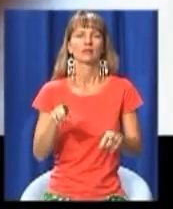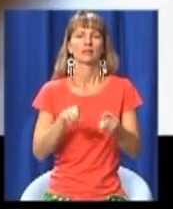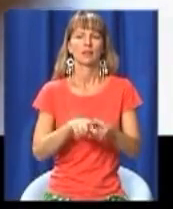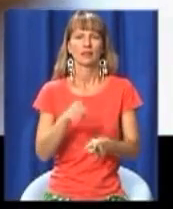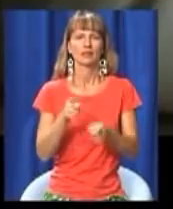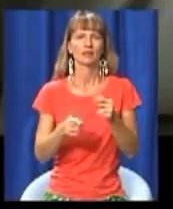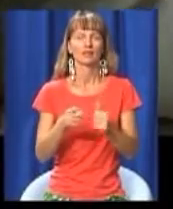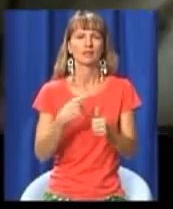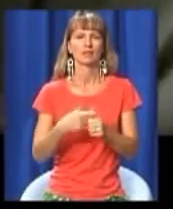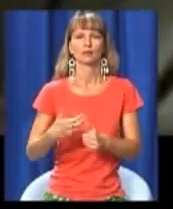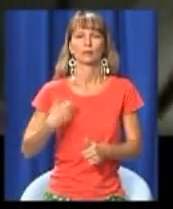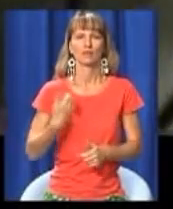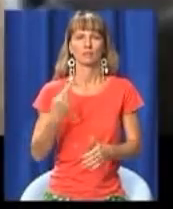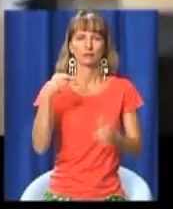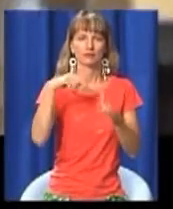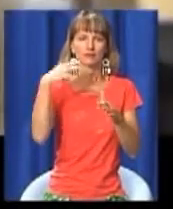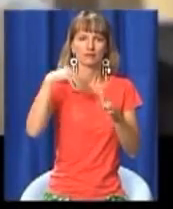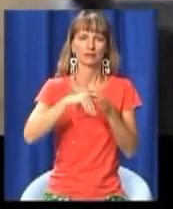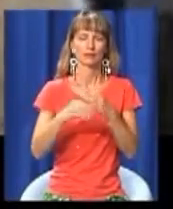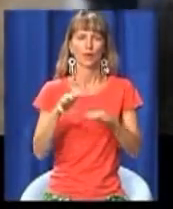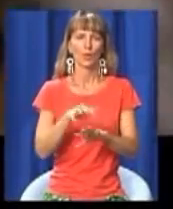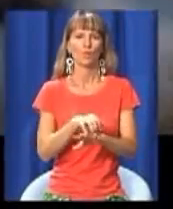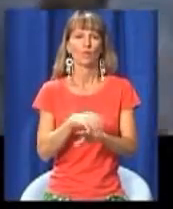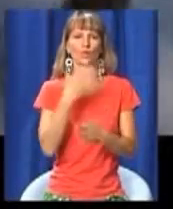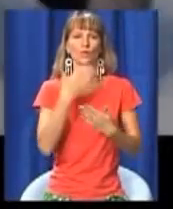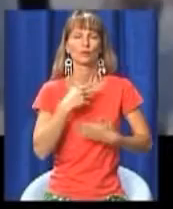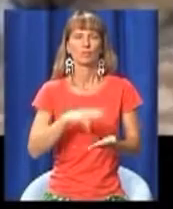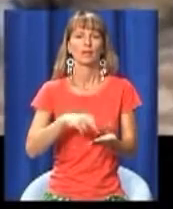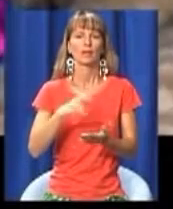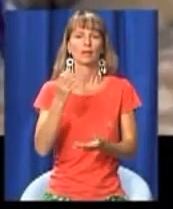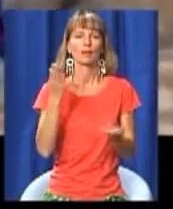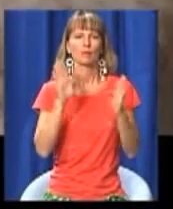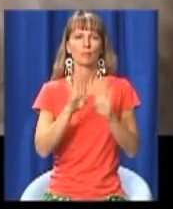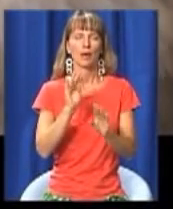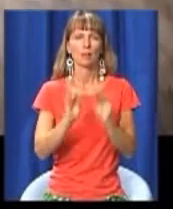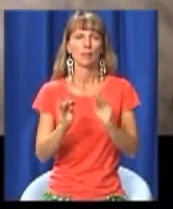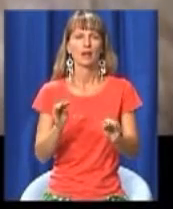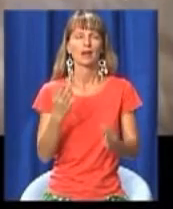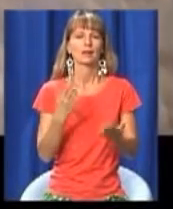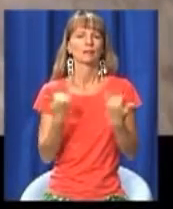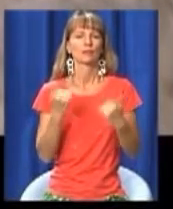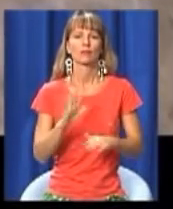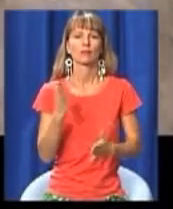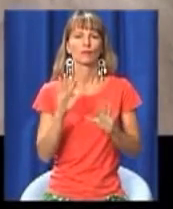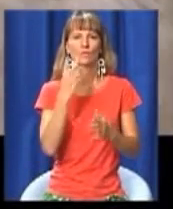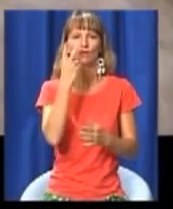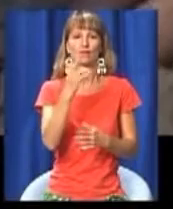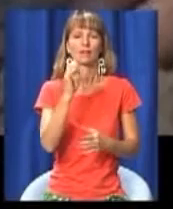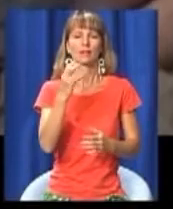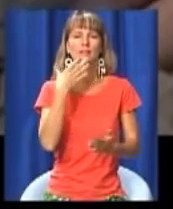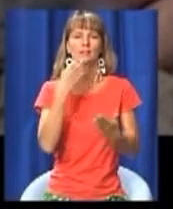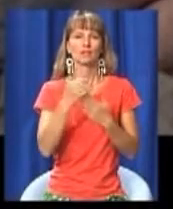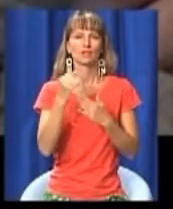– мавпочка в костюмі котика. Тваринка обожнює стрибати на меблі, тому не дивуйтеся, якщо раптом побачите її на